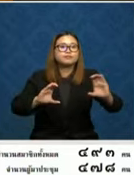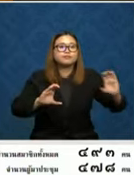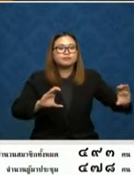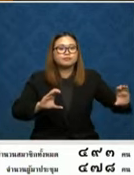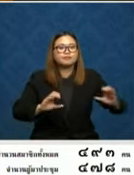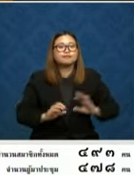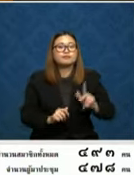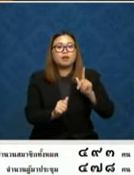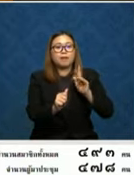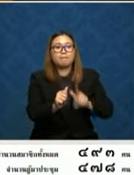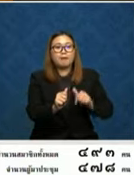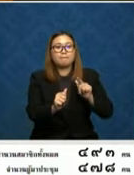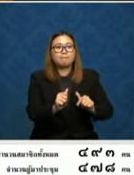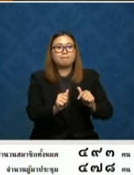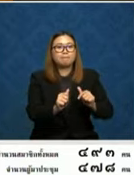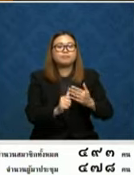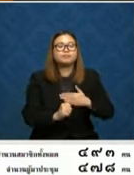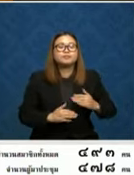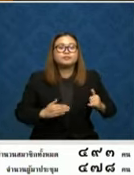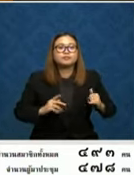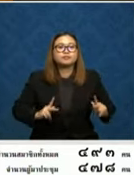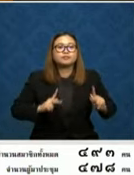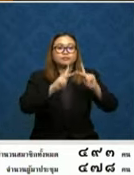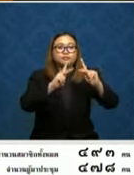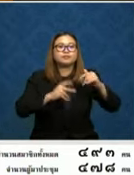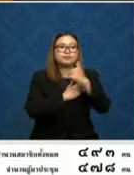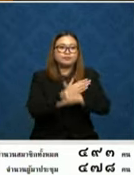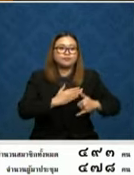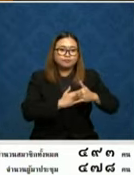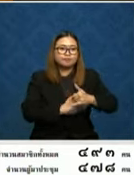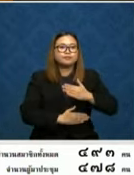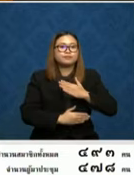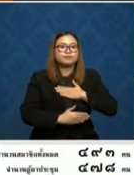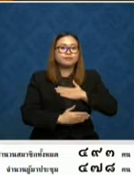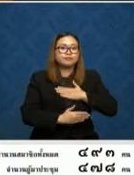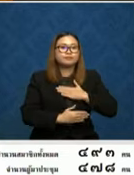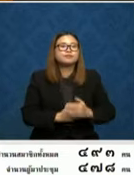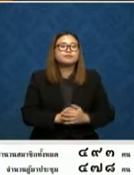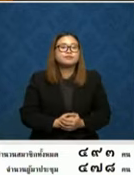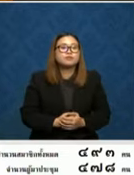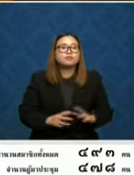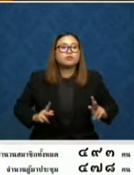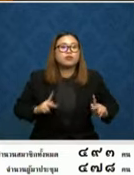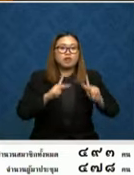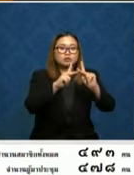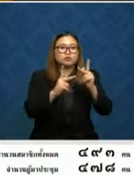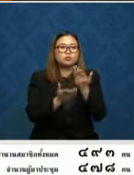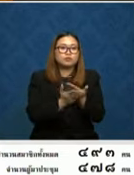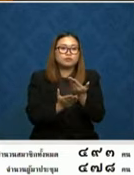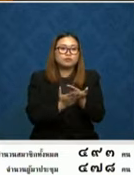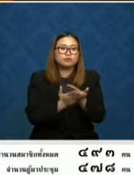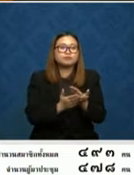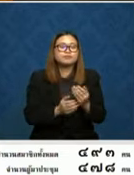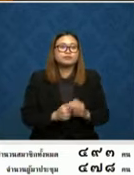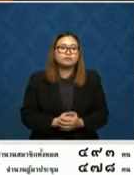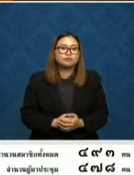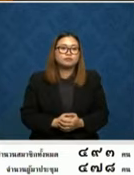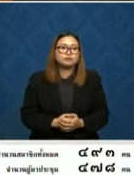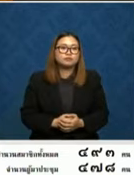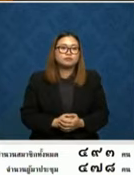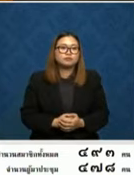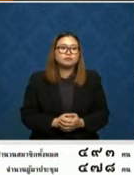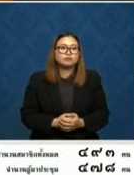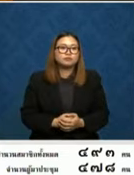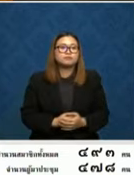หลักในภารกิจอย่างเช่นเรื่องของครัวไทยสู่ครัวโลกก็เป็นเรื่องของกระทรวงพาณิชย์แต่ก็ต้องมีการตั้งงบประมาณบางส่วน